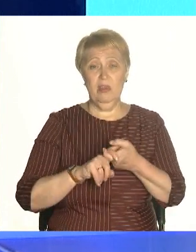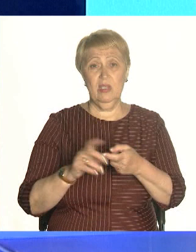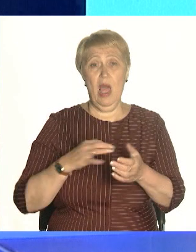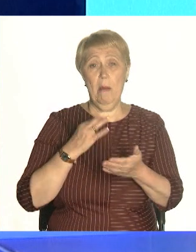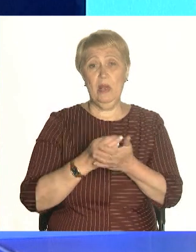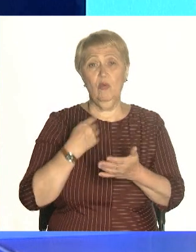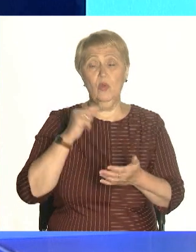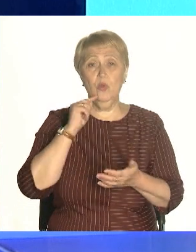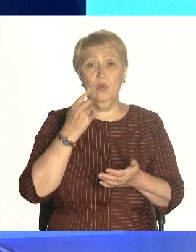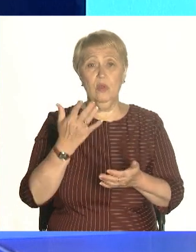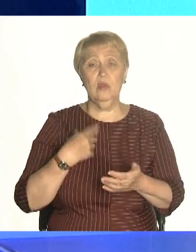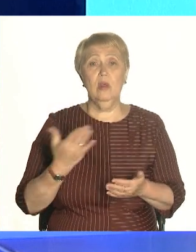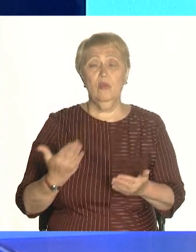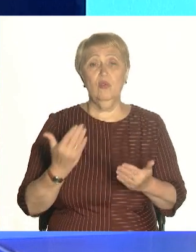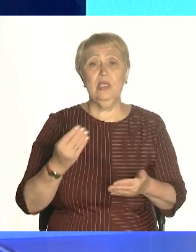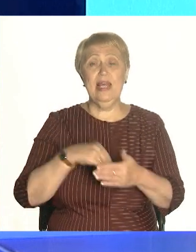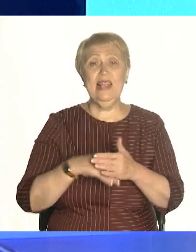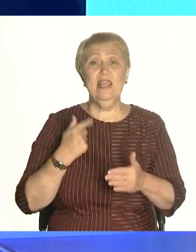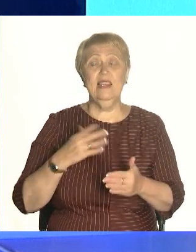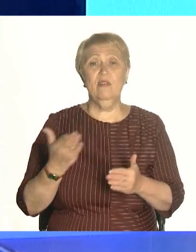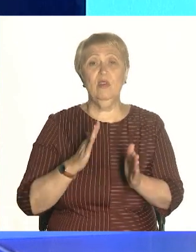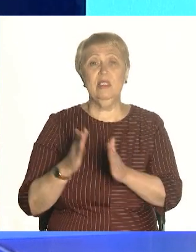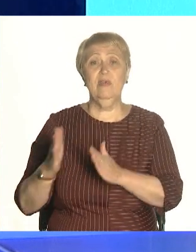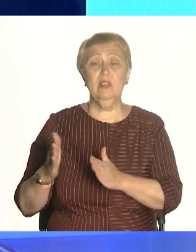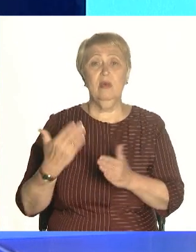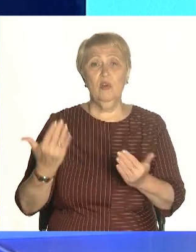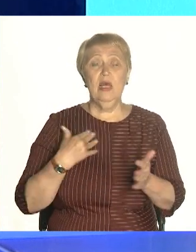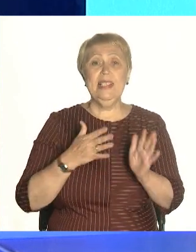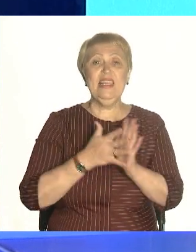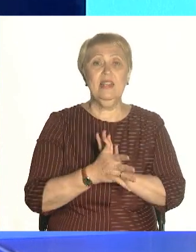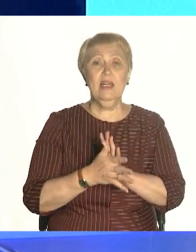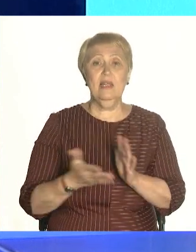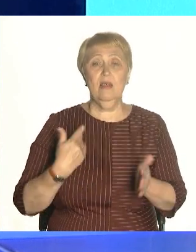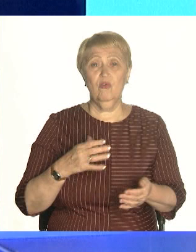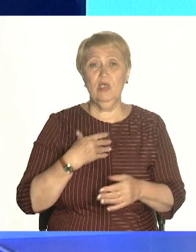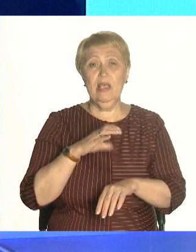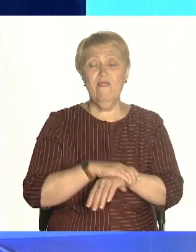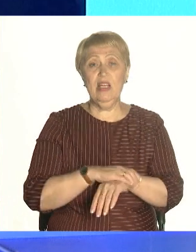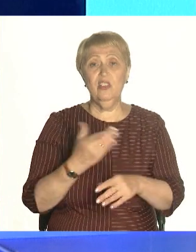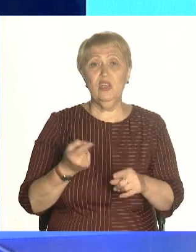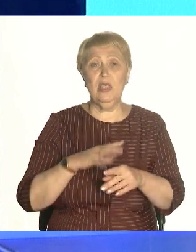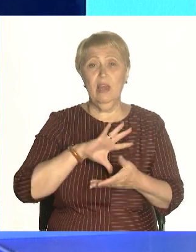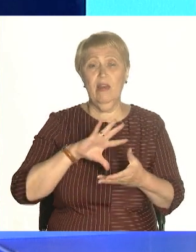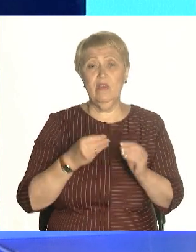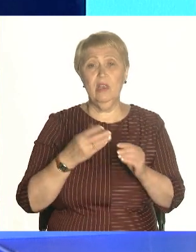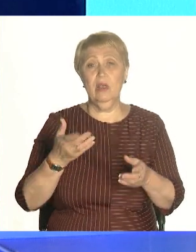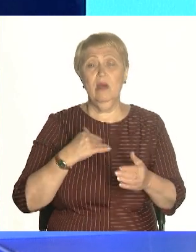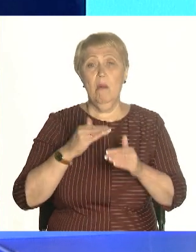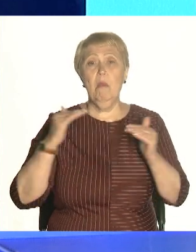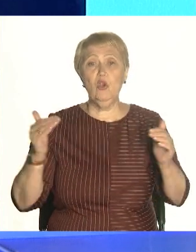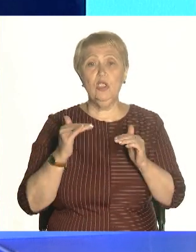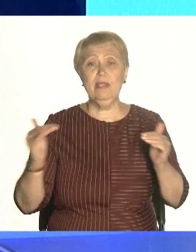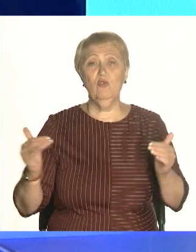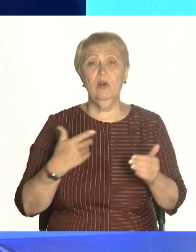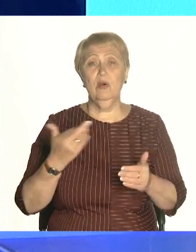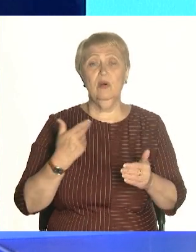трудности. Но данный вид, он, скажем так, более затратный. Фактически все, как правило, большинство